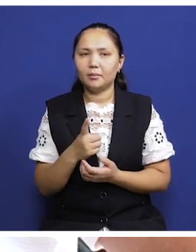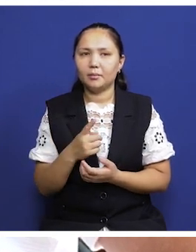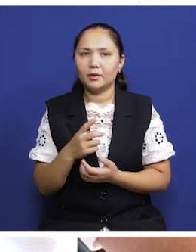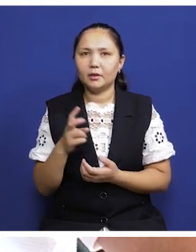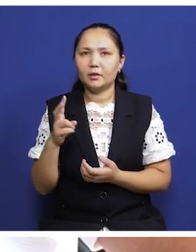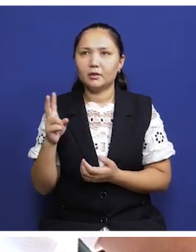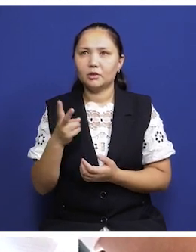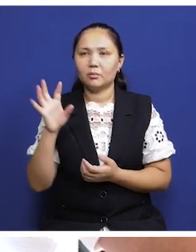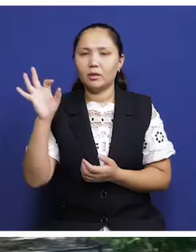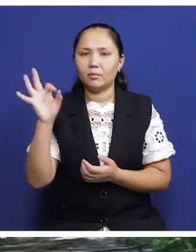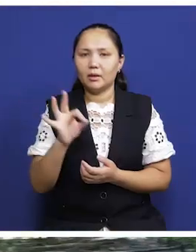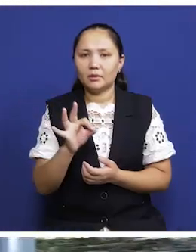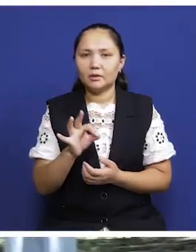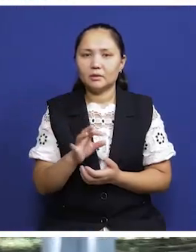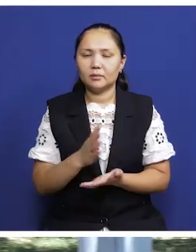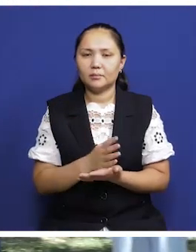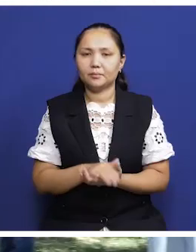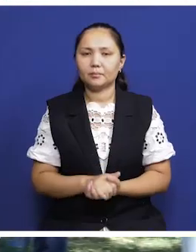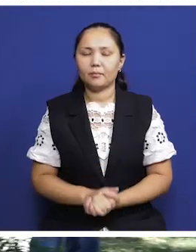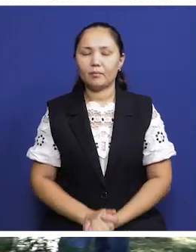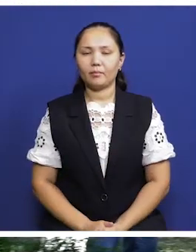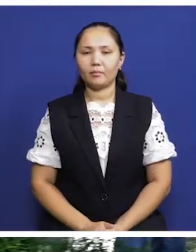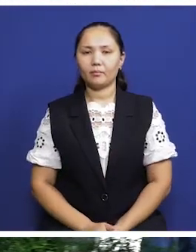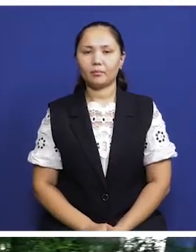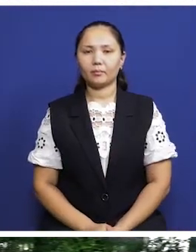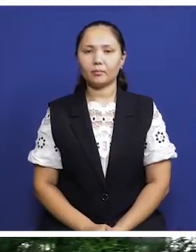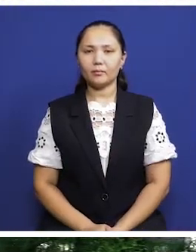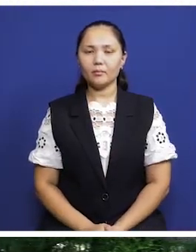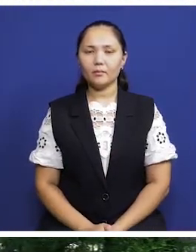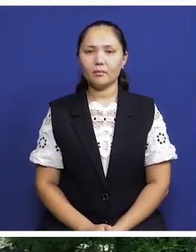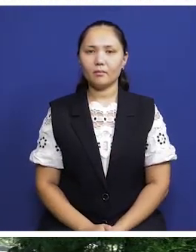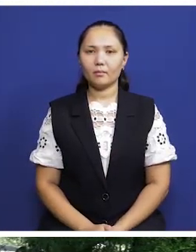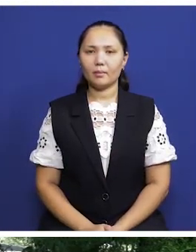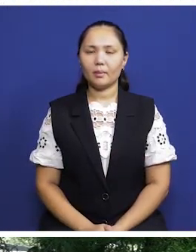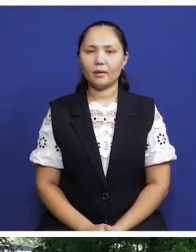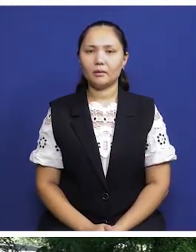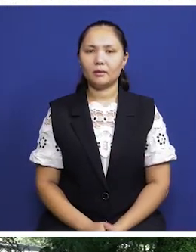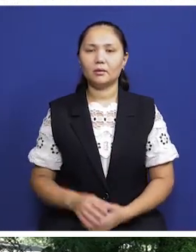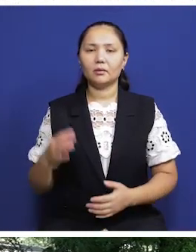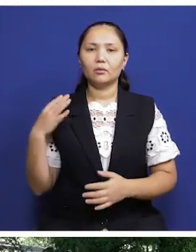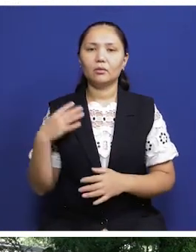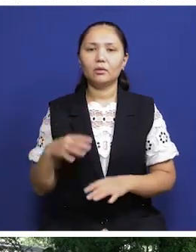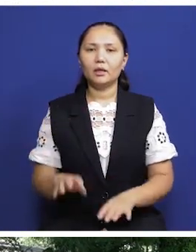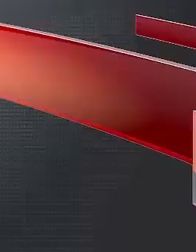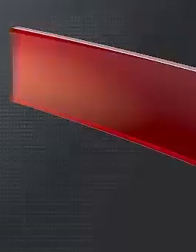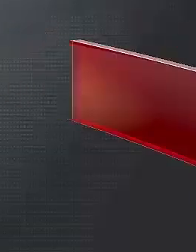20%, 25%. Ақерке Құдайбергенқызы, Нұрберг Тұрғын, арнайы Түркістан Ньюс бағдарламасы үшін.